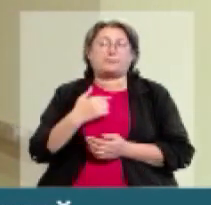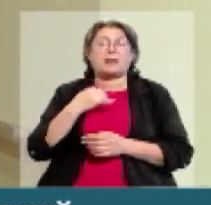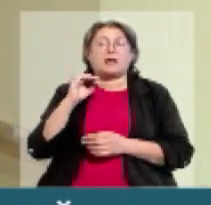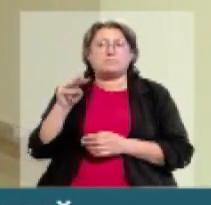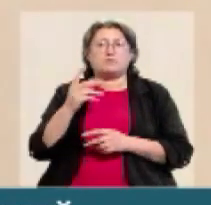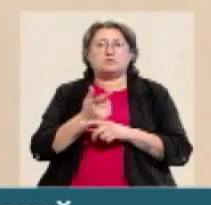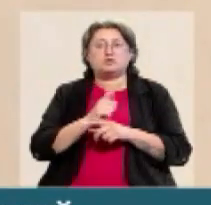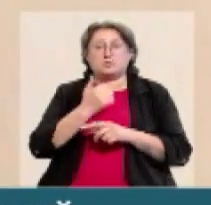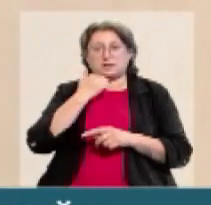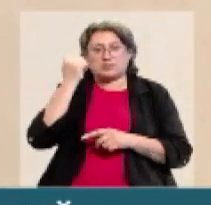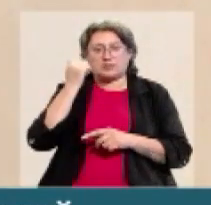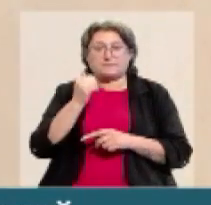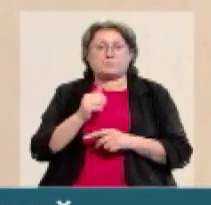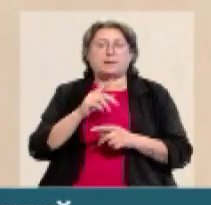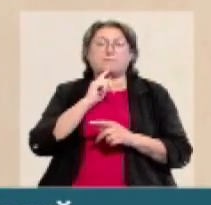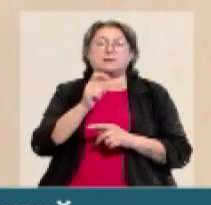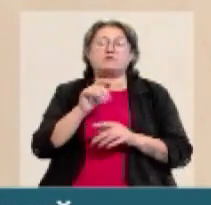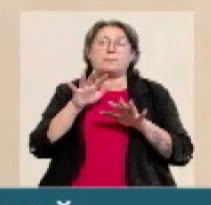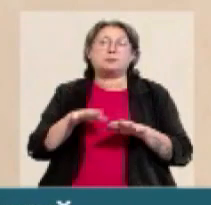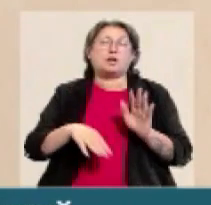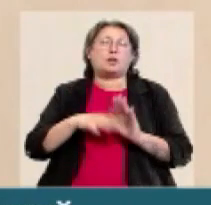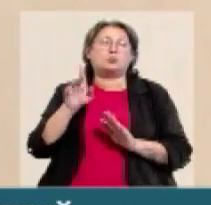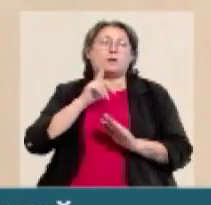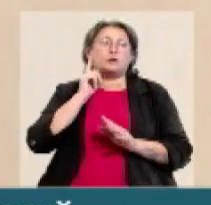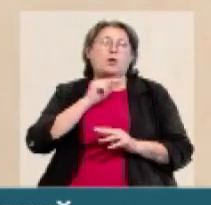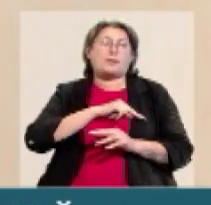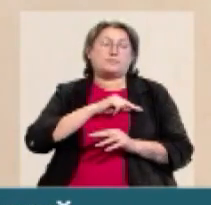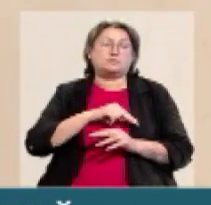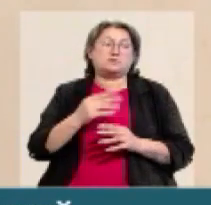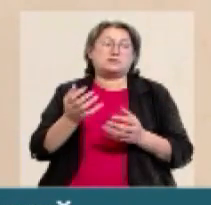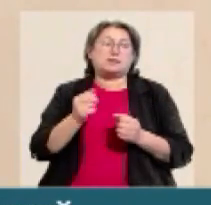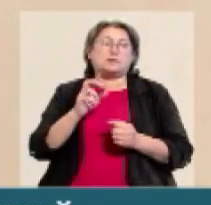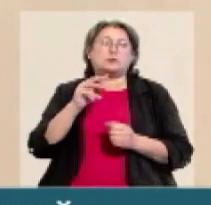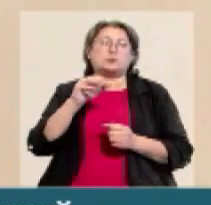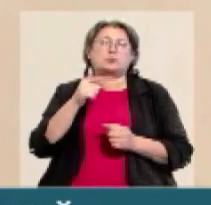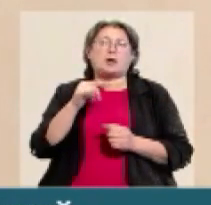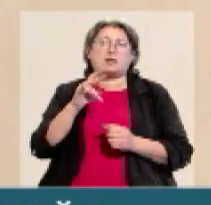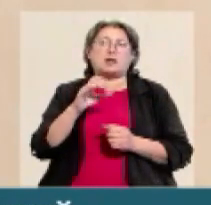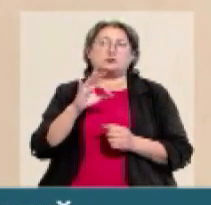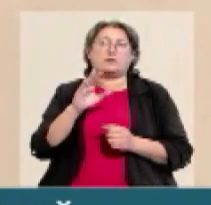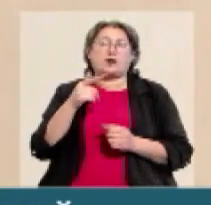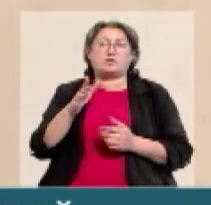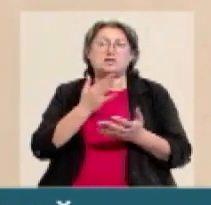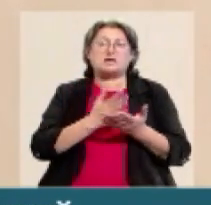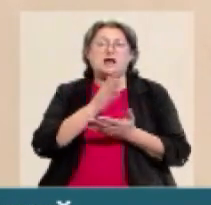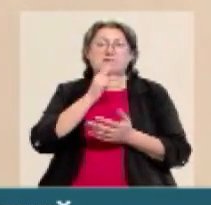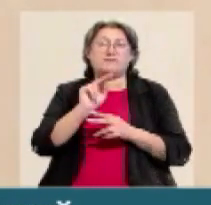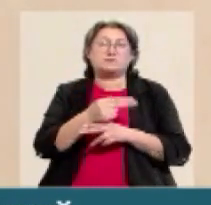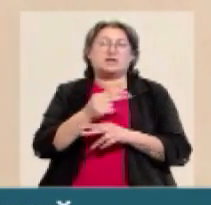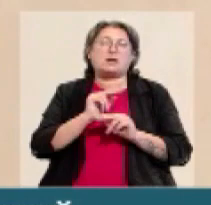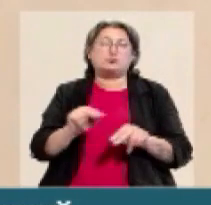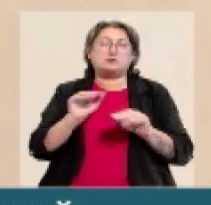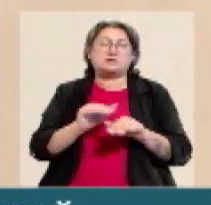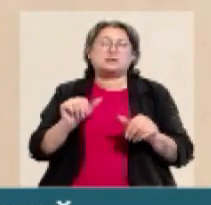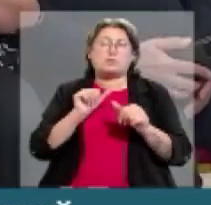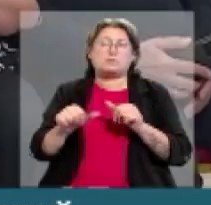очень благодарна. Призовое место в номинации «Лучшего молодого работника» взяла Басима Туганасова. Уже несколько лет она занимается воспитанием и обучением детей